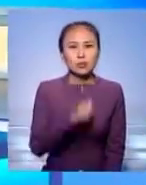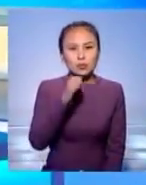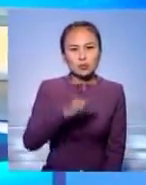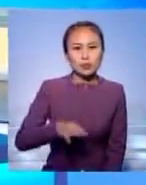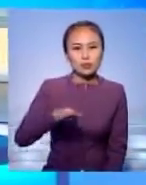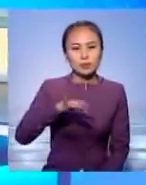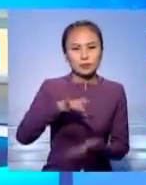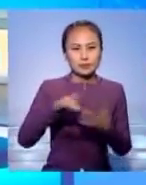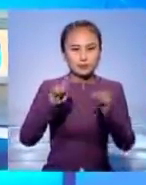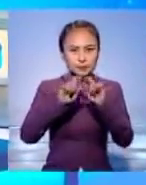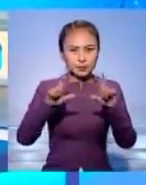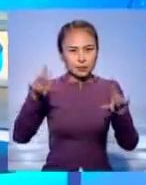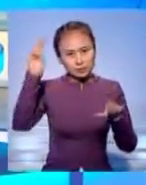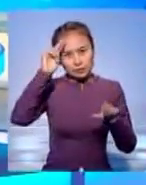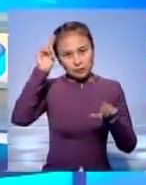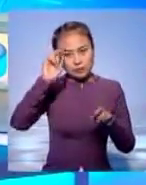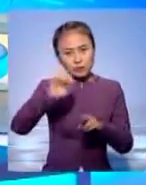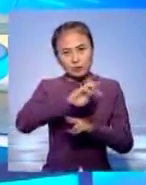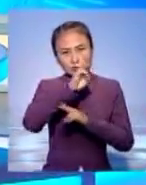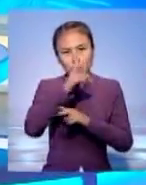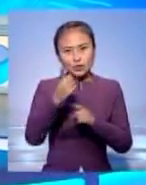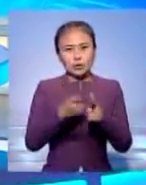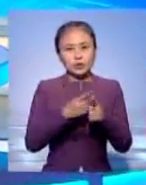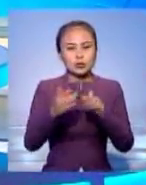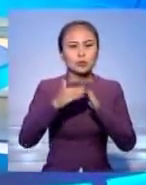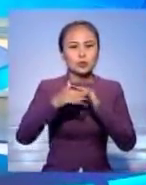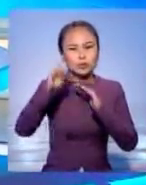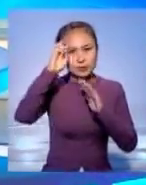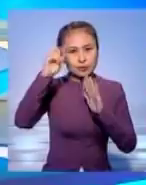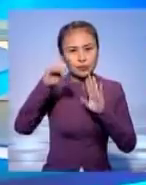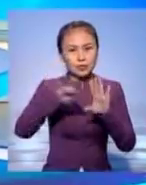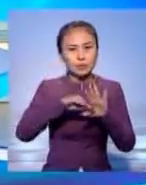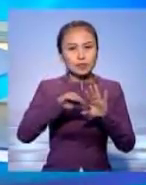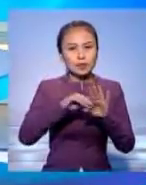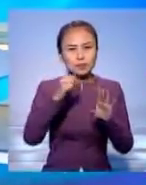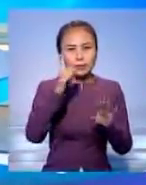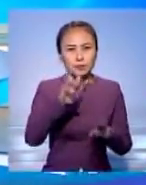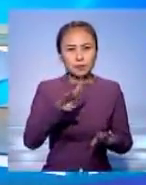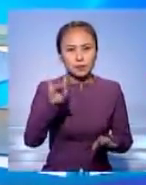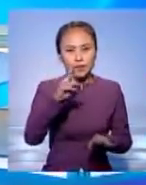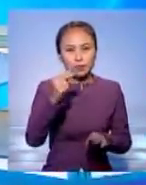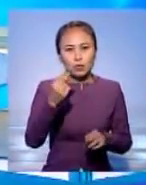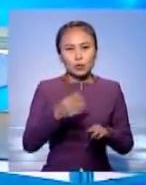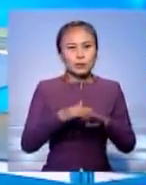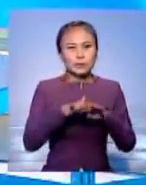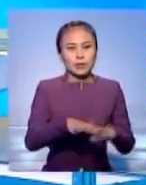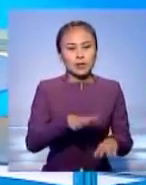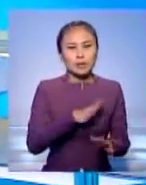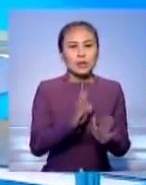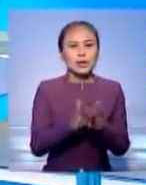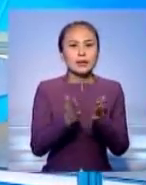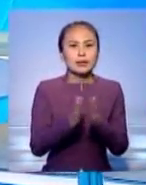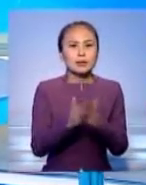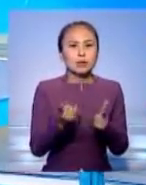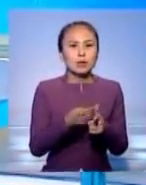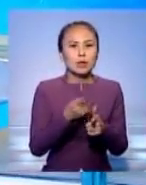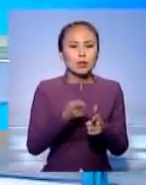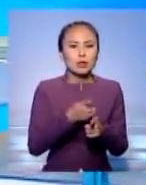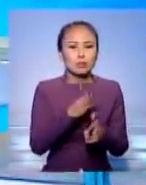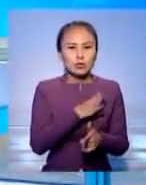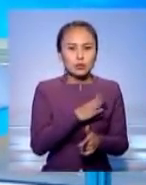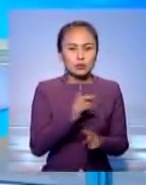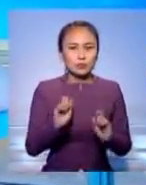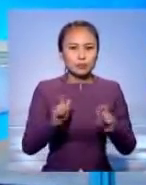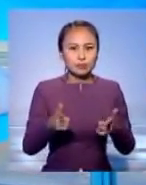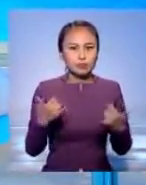Қостанай облысында орта мектептерді оқулықтармен қамту үшін жергілікті бюджеттен 1 миллиардтан астам қаражат бөлінген. Қазір кітаптар жергілікті қоймаларға